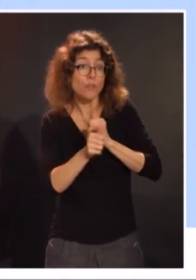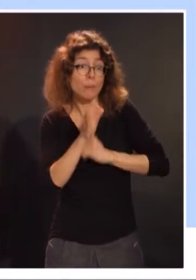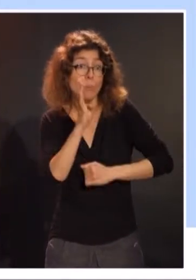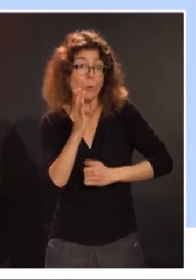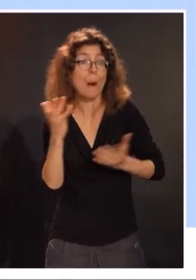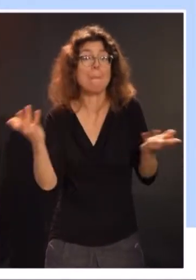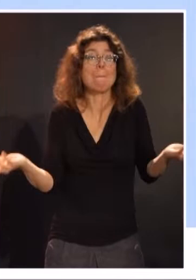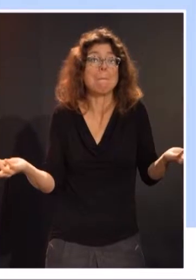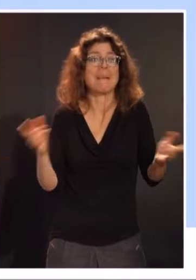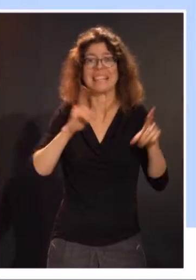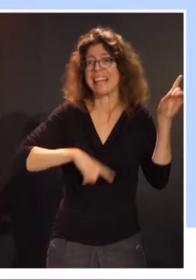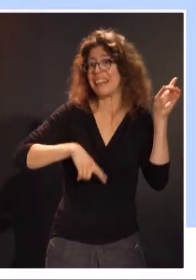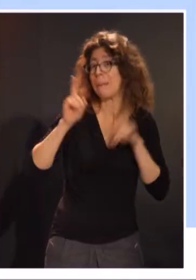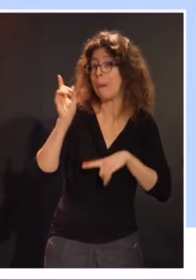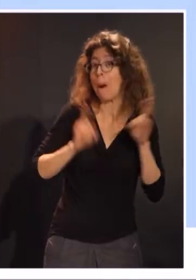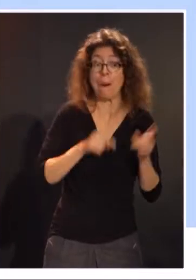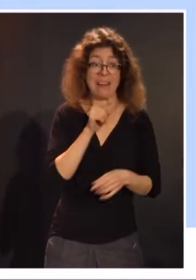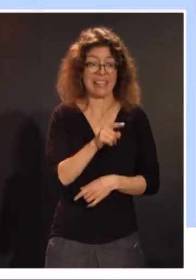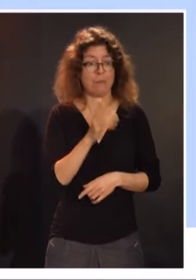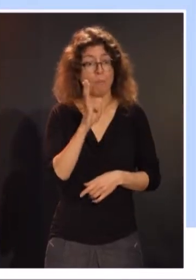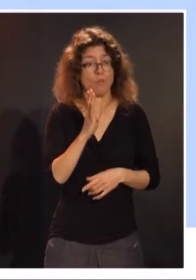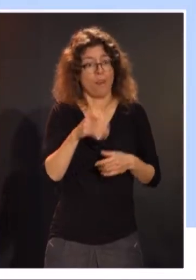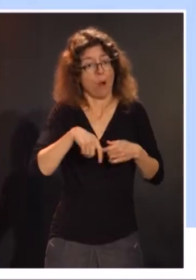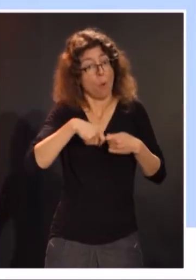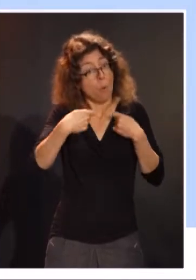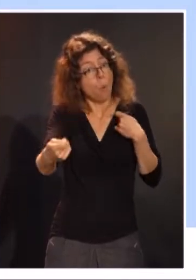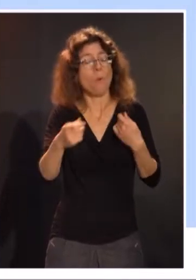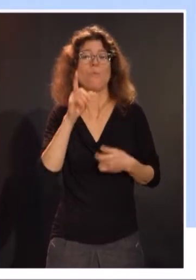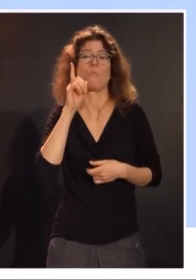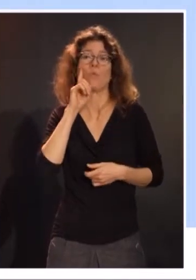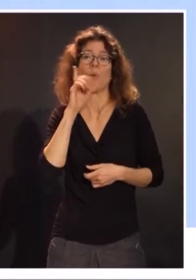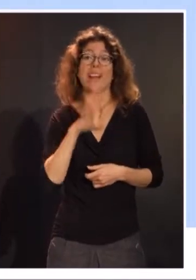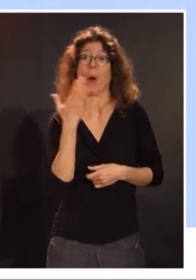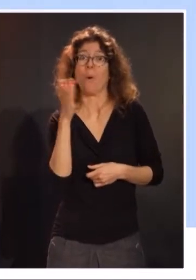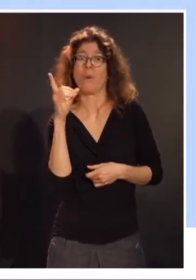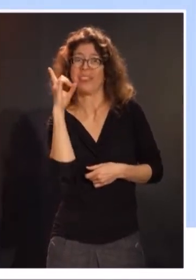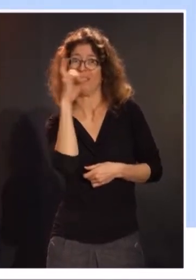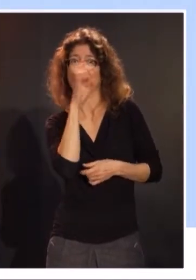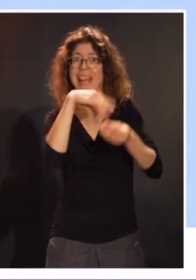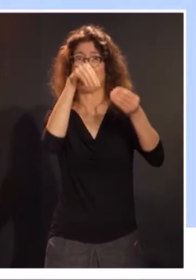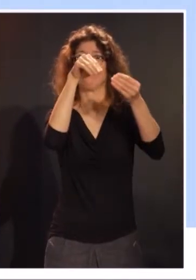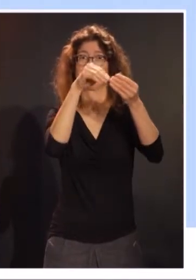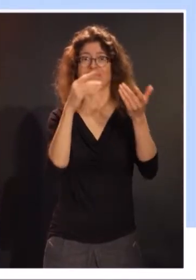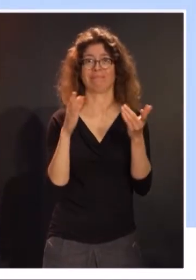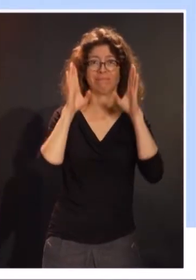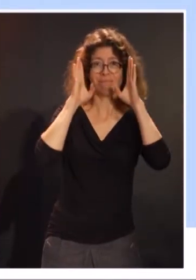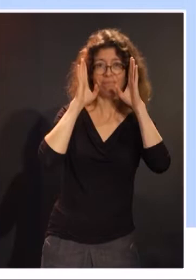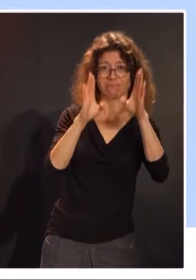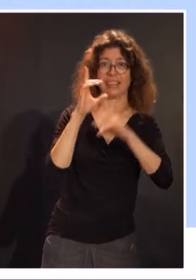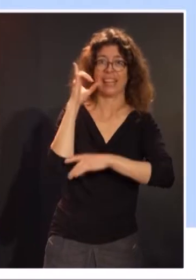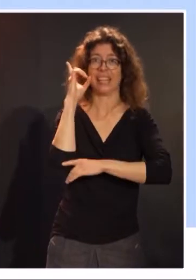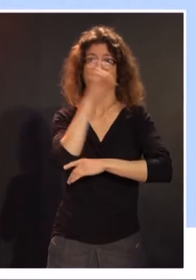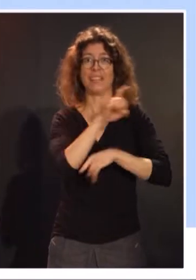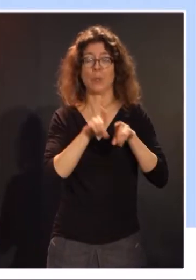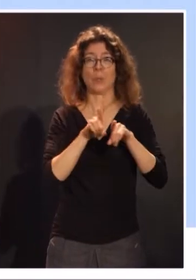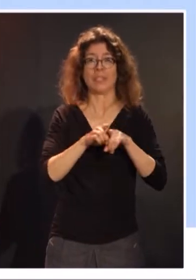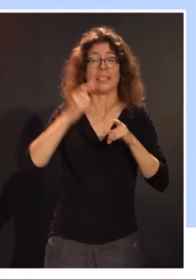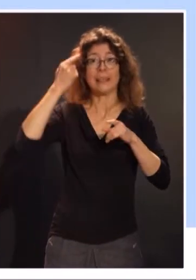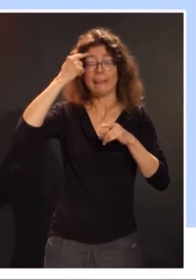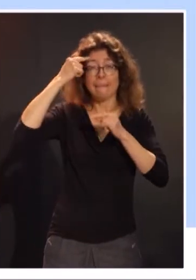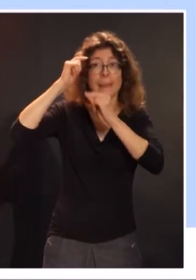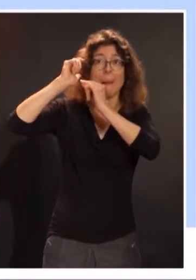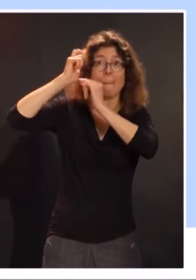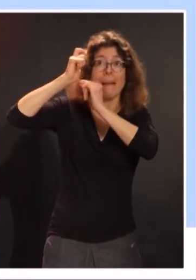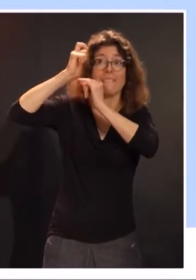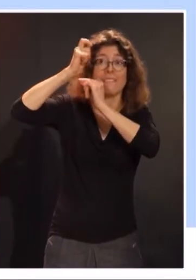Pour Maëlle, c'est un suivi qui a été plutôt long parce qu'on a des difficultés associées, attentionnelles et exécutives, qui fait qu'il met un peu plus de temps à mettre